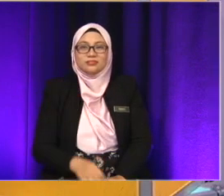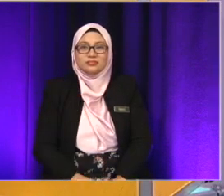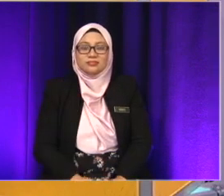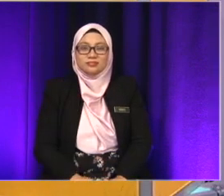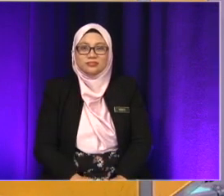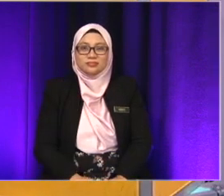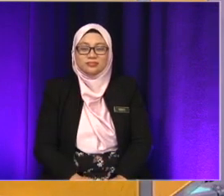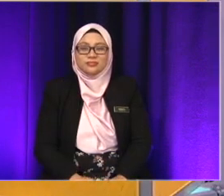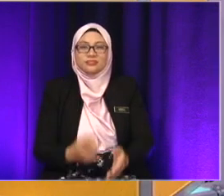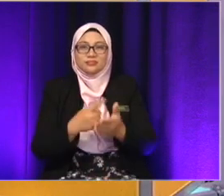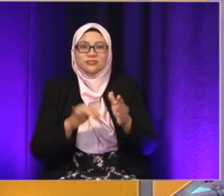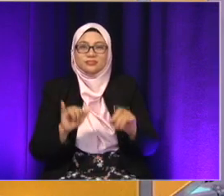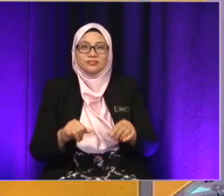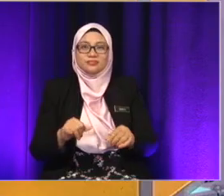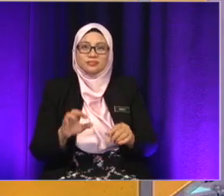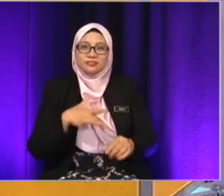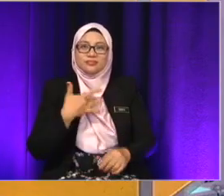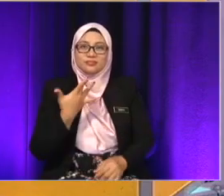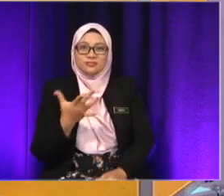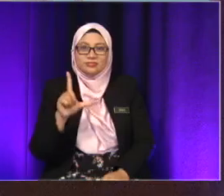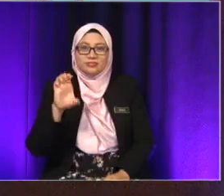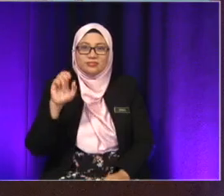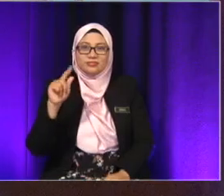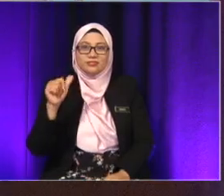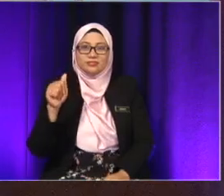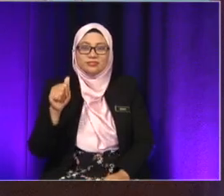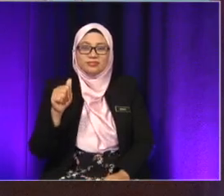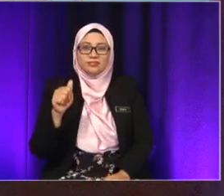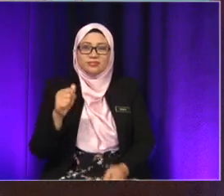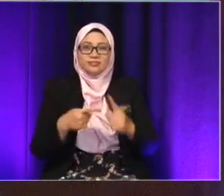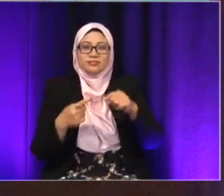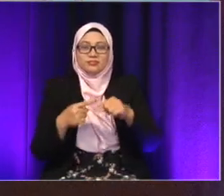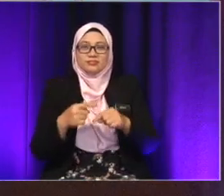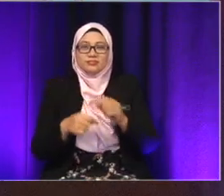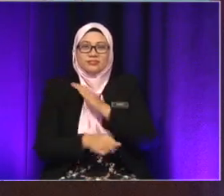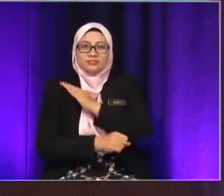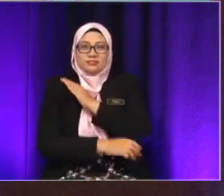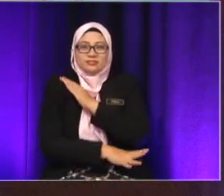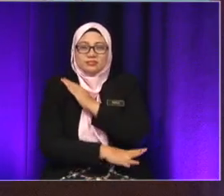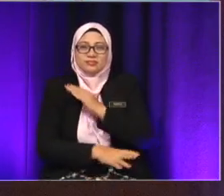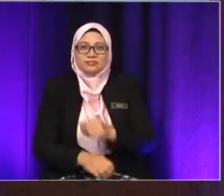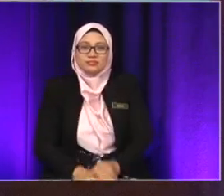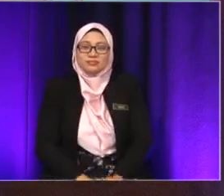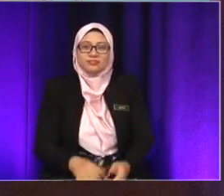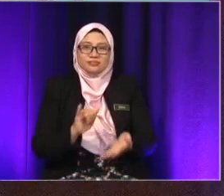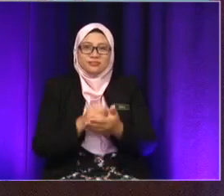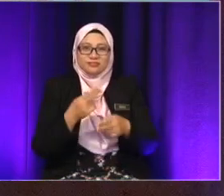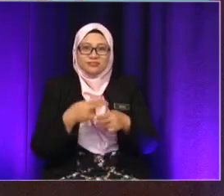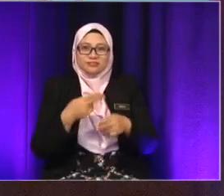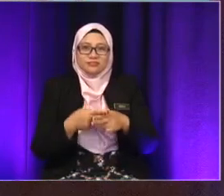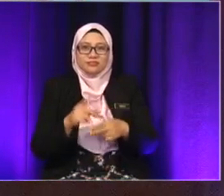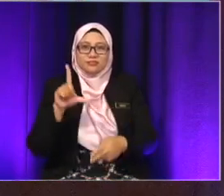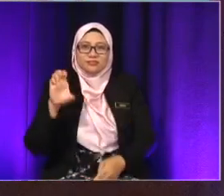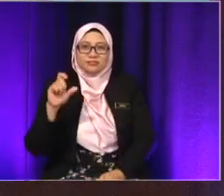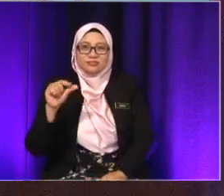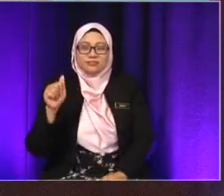kan. Apa paling lega? Bila kita buang angin kan. Lega. Macam tu lah dalam sistem Tu nama pelega tu. Pelega. Injap pelega.